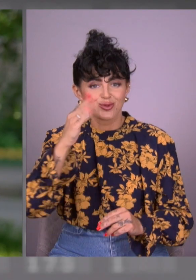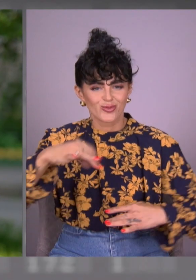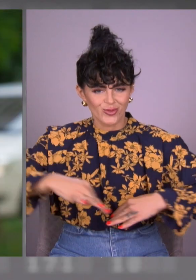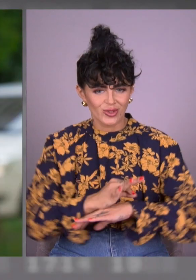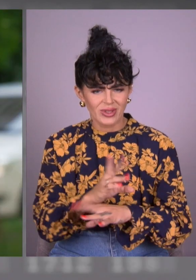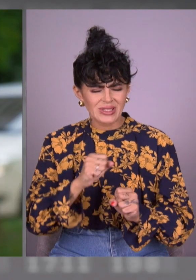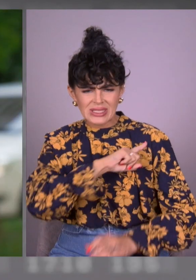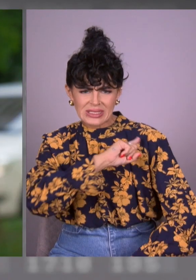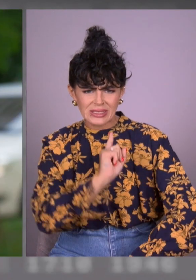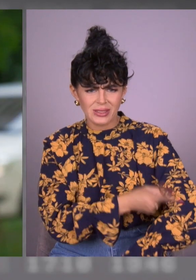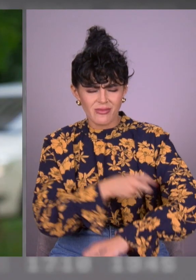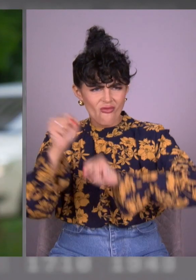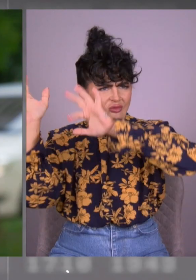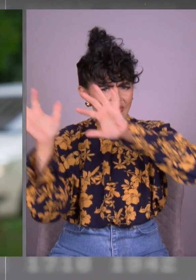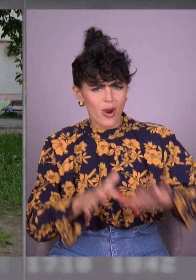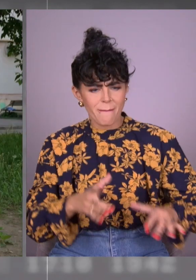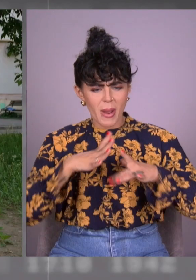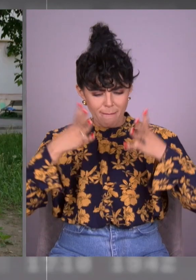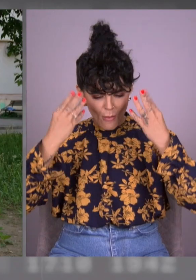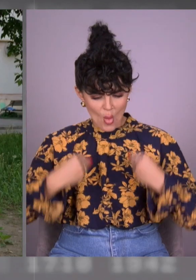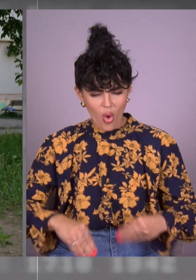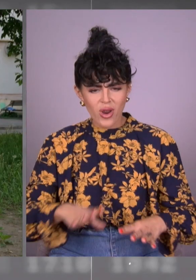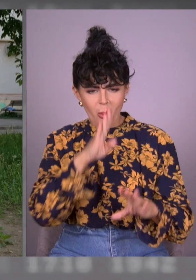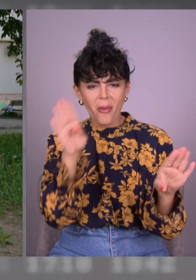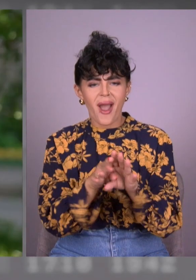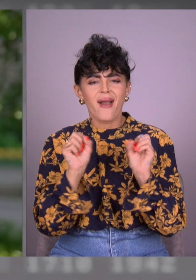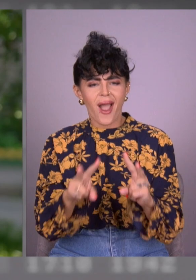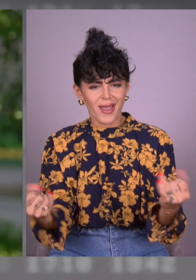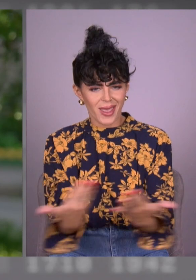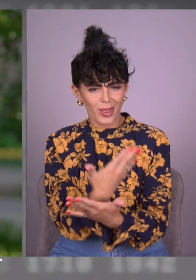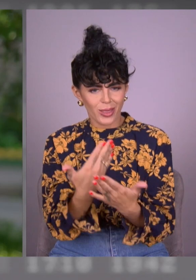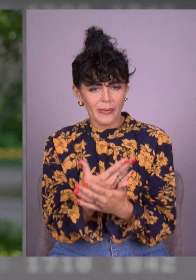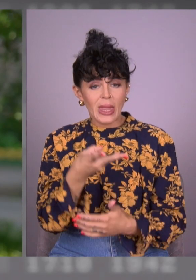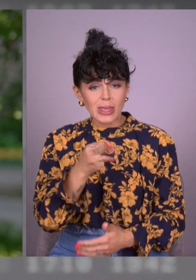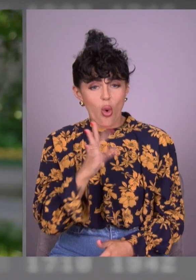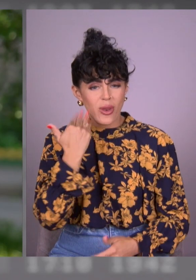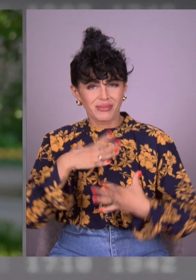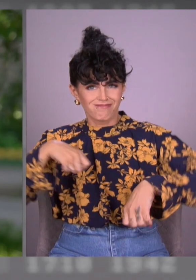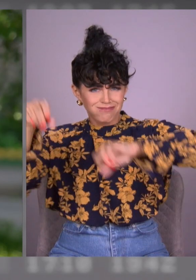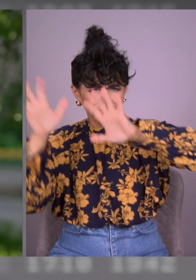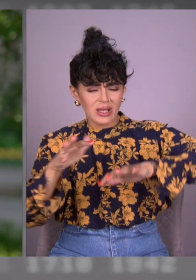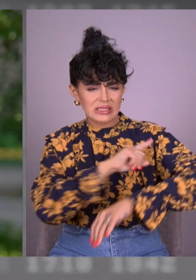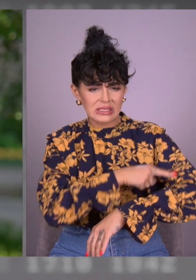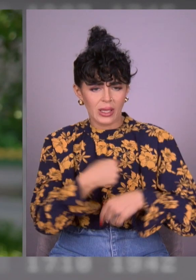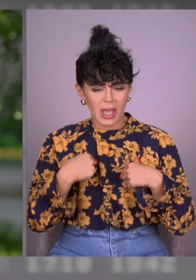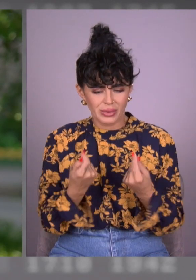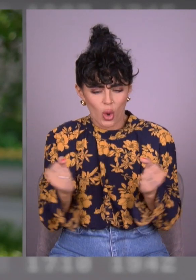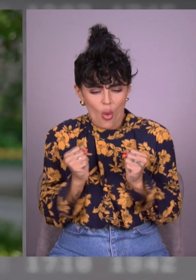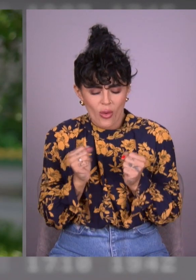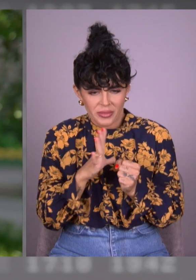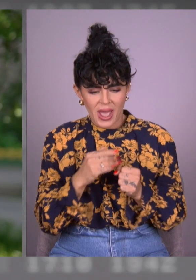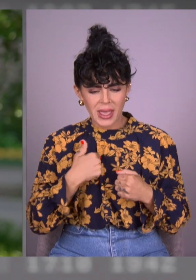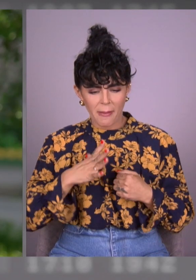вщент мокрі. Боже, як в кіно. Але після зливи було дуже холодно, і він просто, я була в сукні,